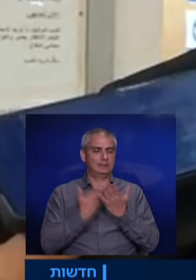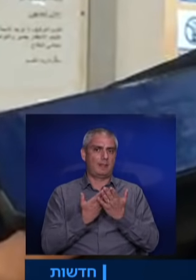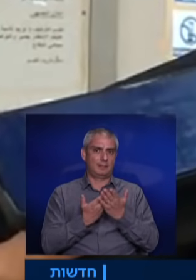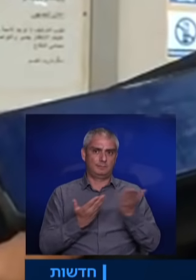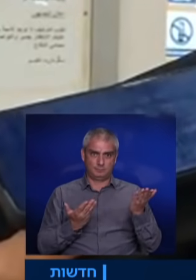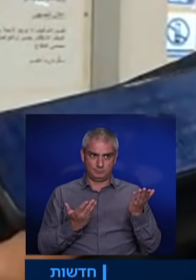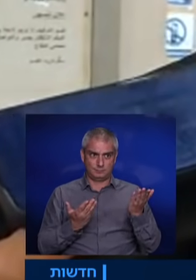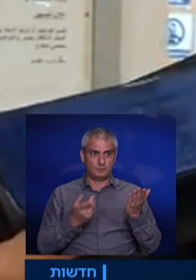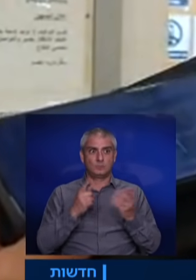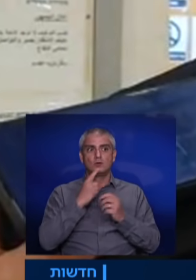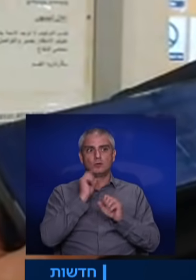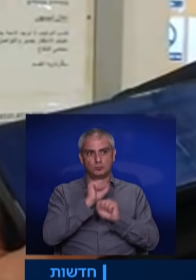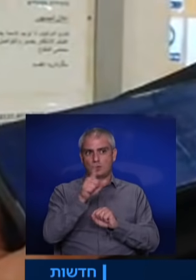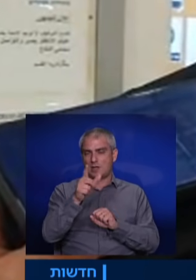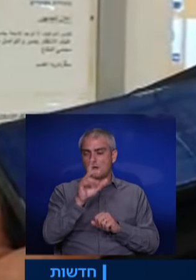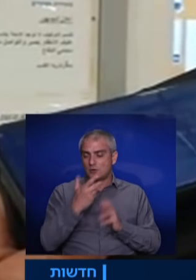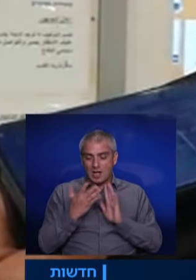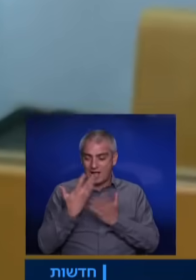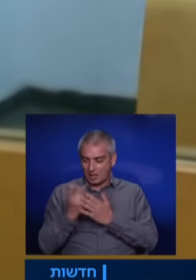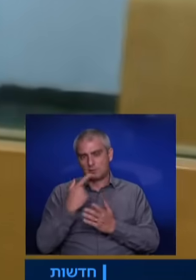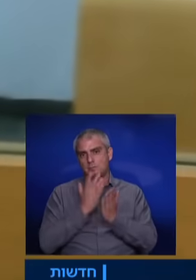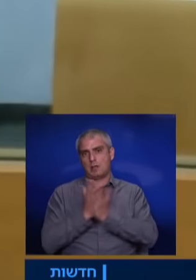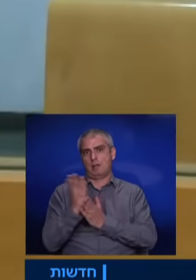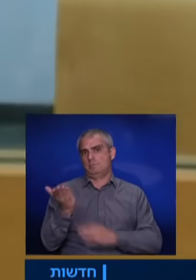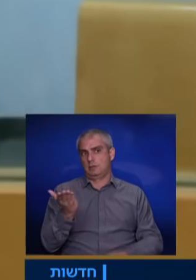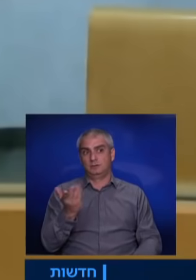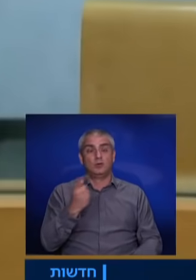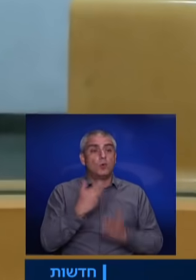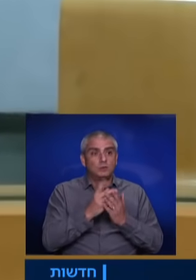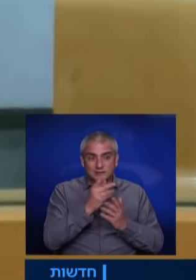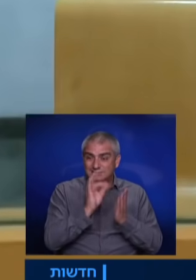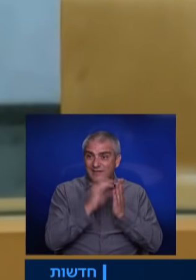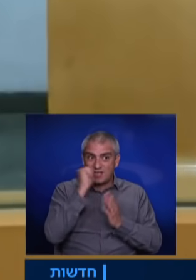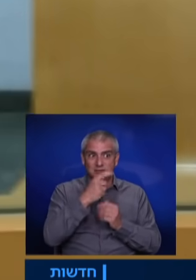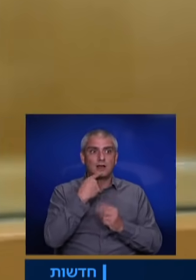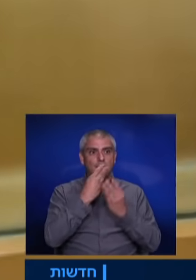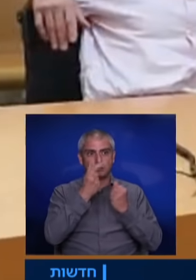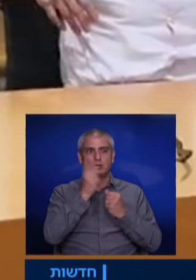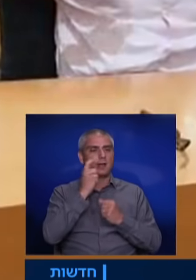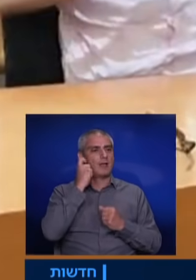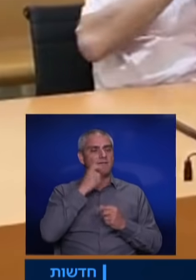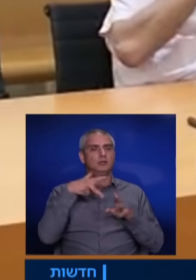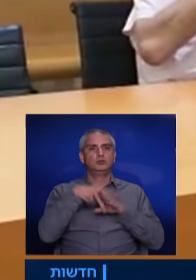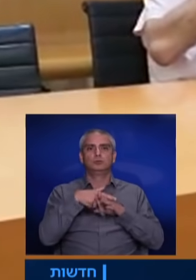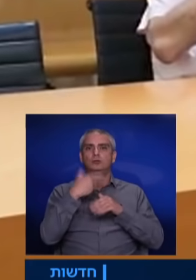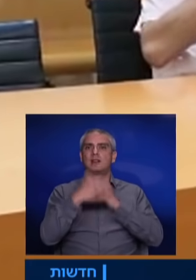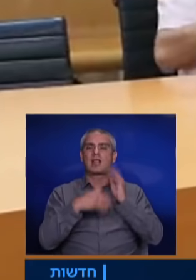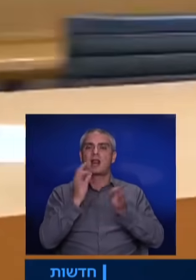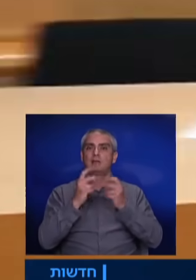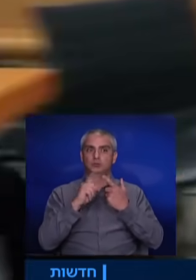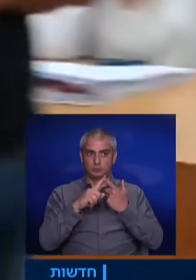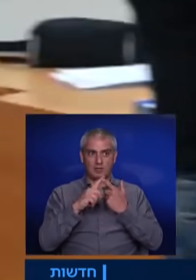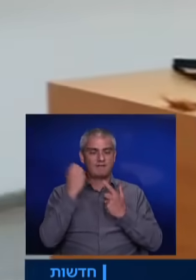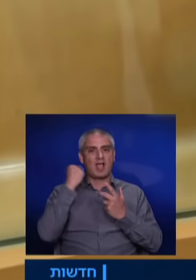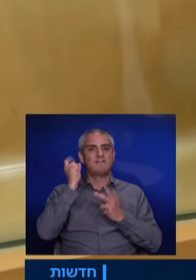סימנים שתומכים בזה שהגרסה שלו היא גרסת אמת. מלבד סעיף הרצח מיוחסת לחשוד גם עבירה של שיבוש הליכי משפט